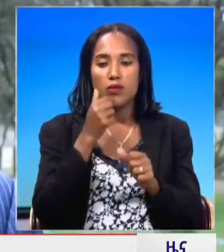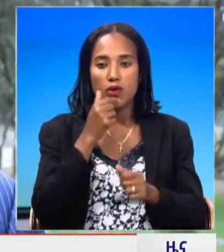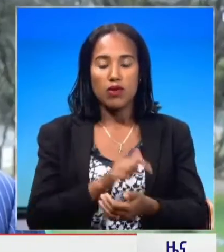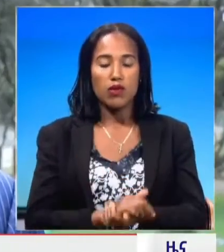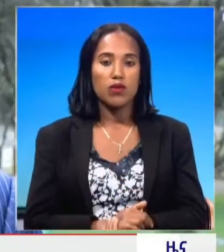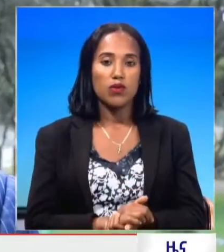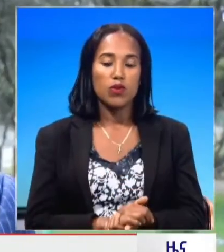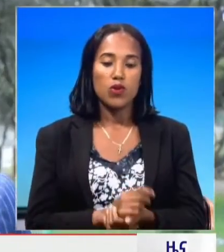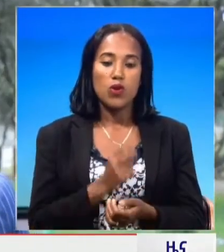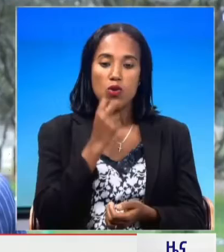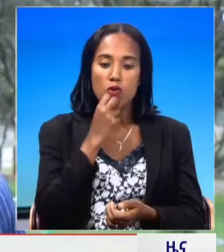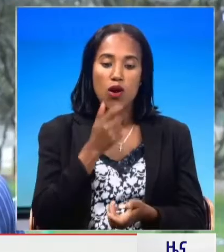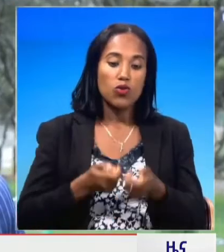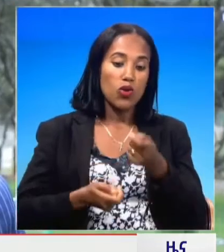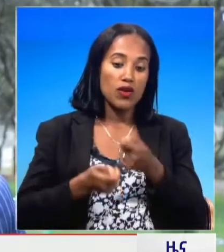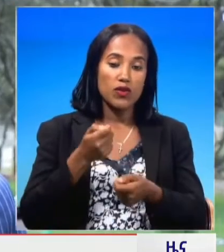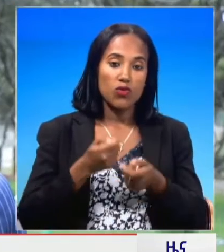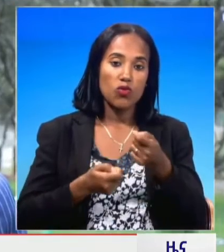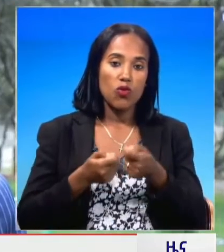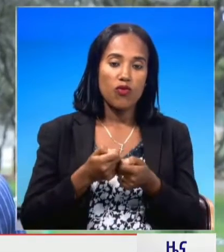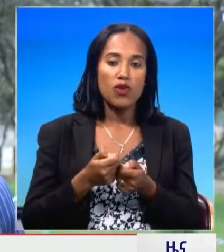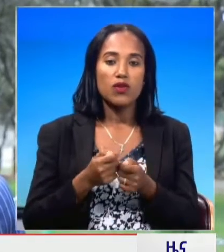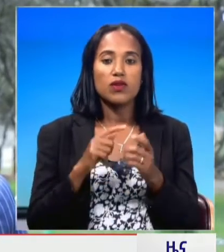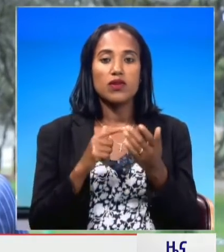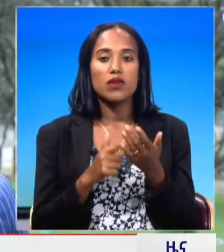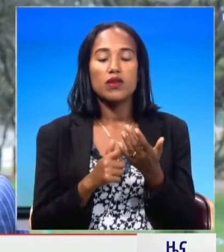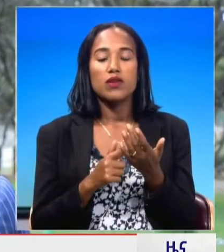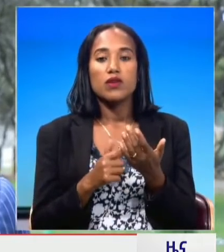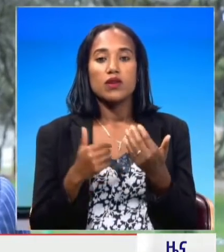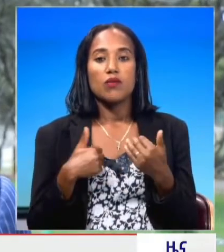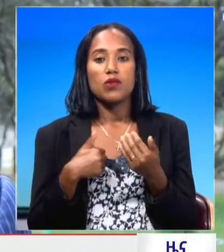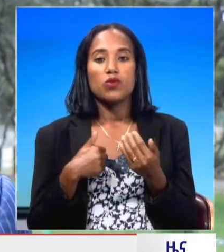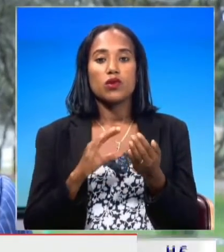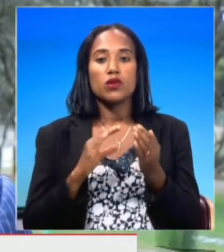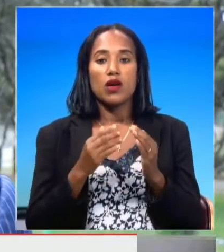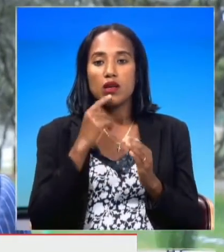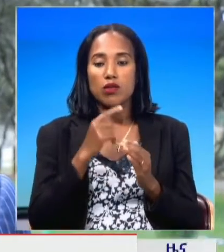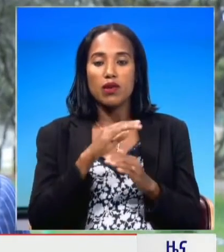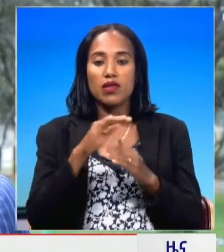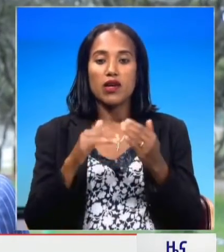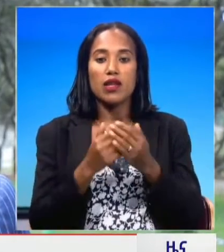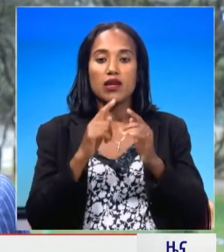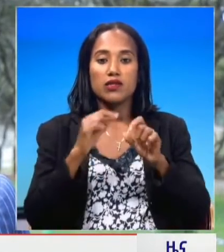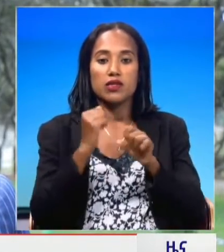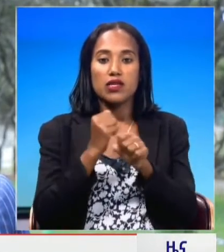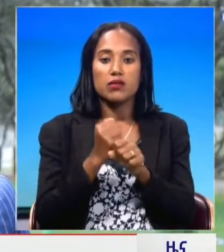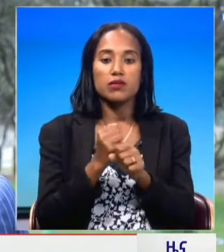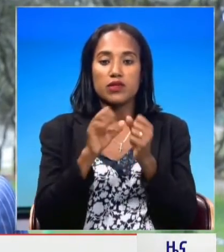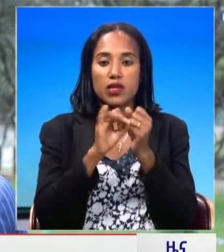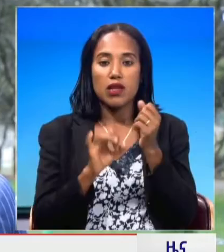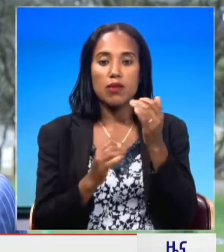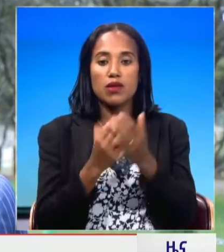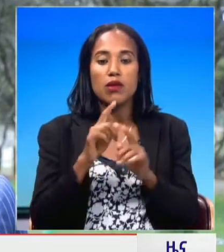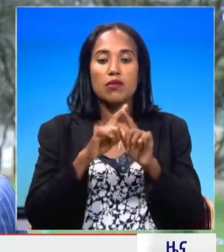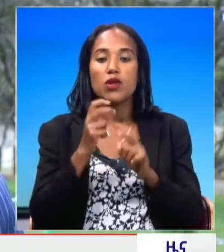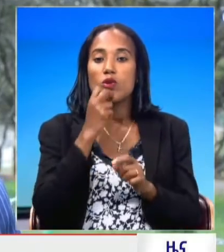የውሃ ጉድጓዶች ይቆፈራሉ፣ ግን የሚመክሩበት ሁኔታ ያለበት ሁኔታ ነው ያለው። በአጠቃላይ ግን ስራችን ከመሰረተ ልማት በተለይ ከውሃ ጋር